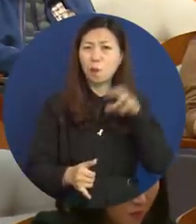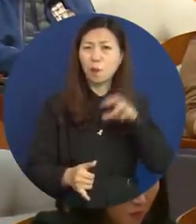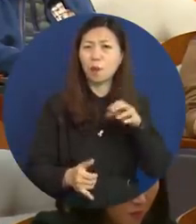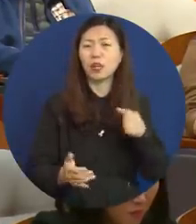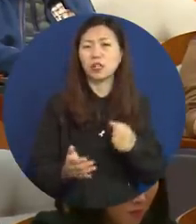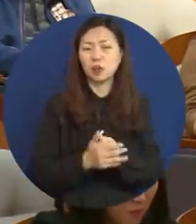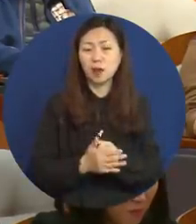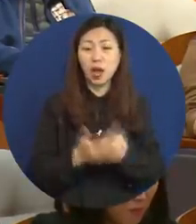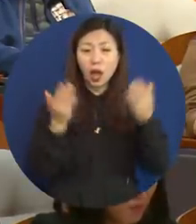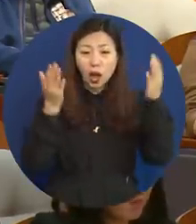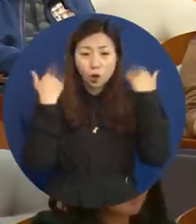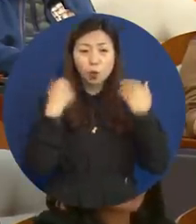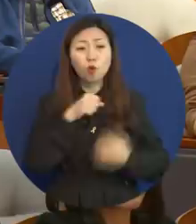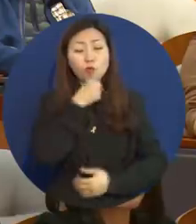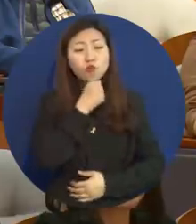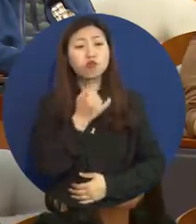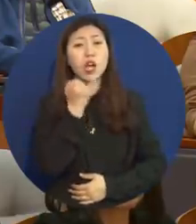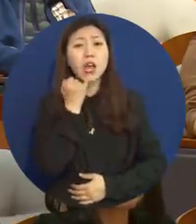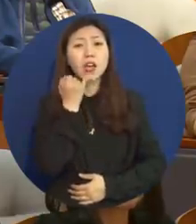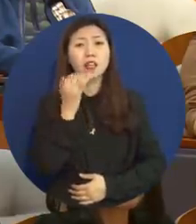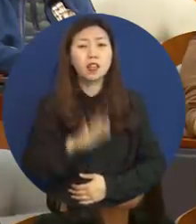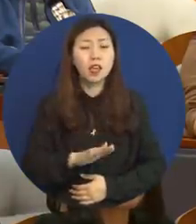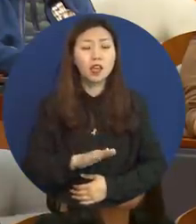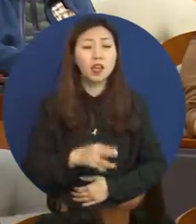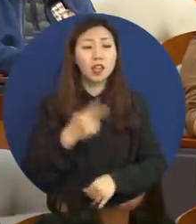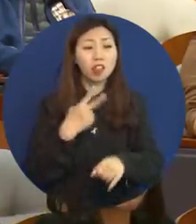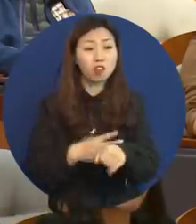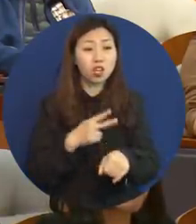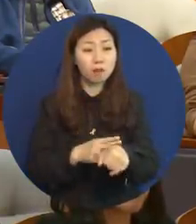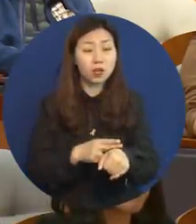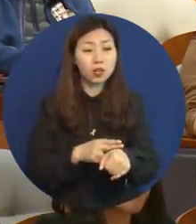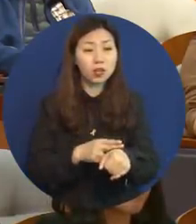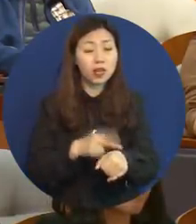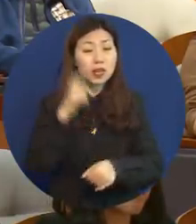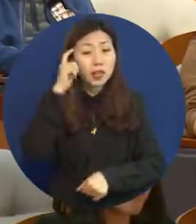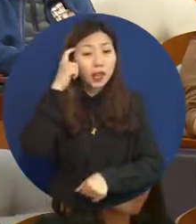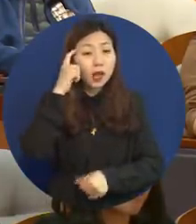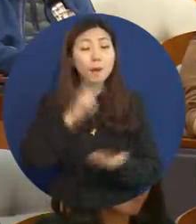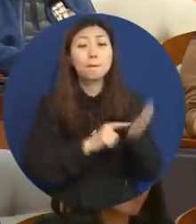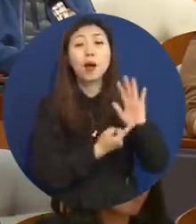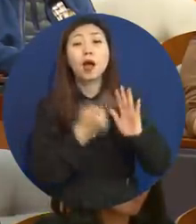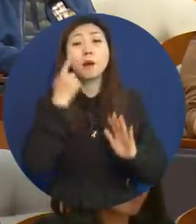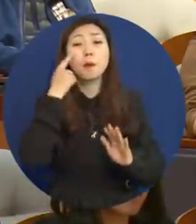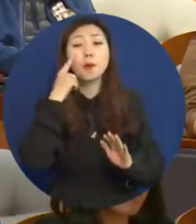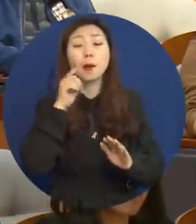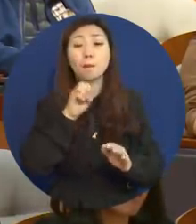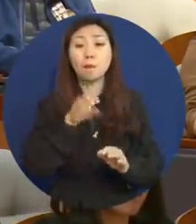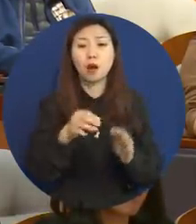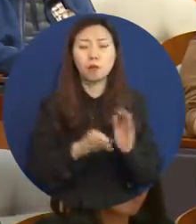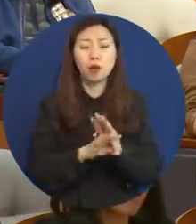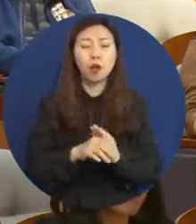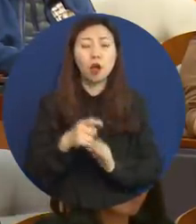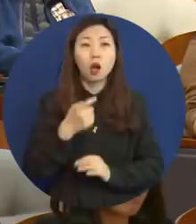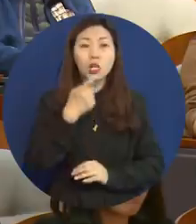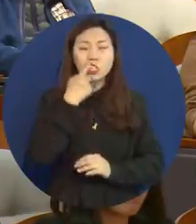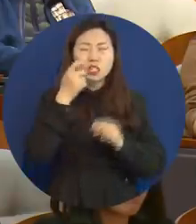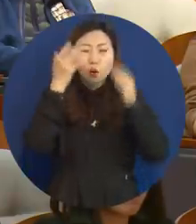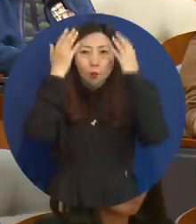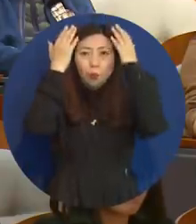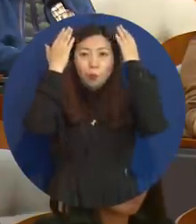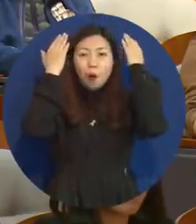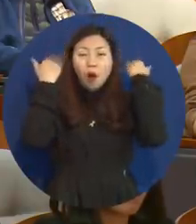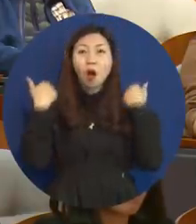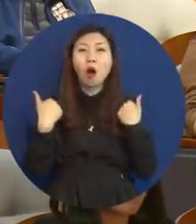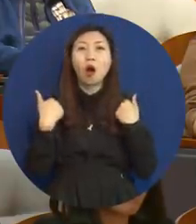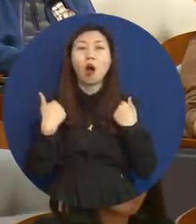학교 성적은 좋은데 선생님이 뭐 자기 생각을 발표하세요 이렇게 얘기를 하면 머리가 하얘져서 아무 생각이